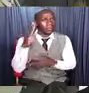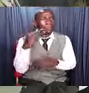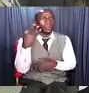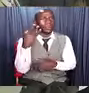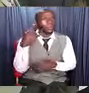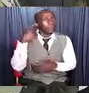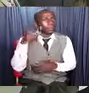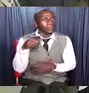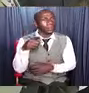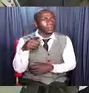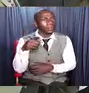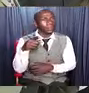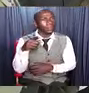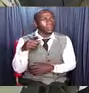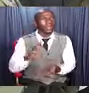will still be preached.